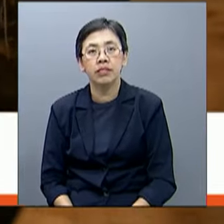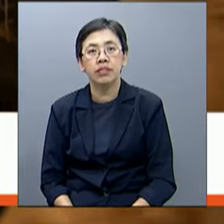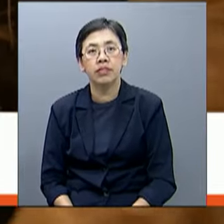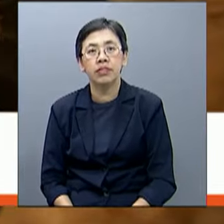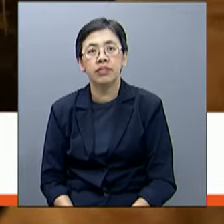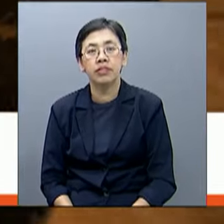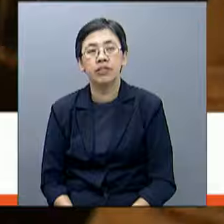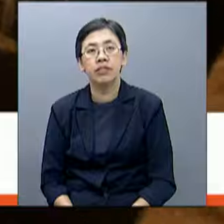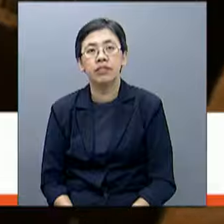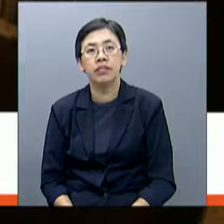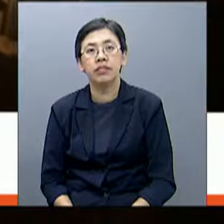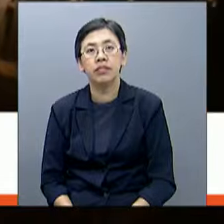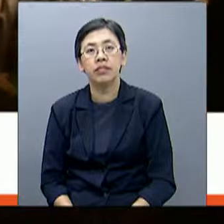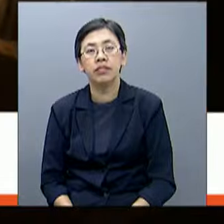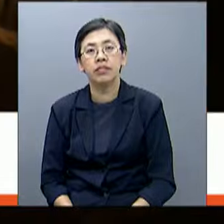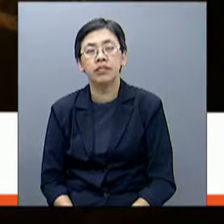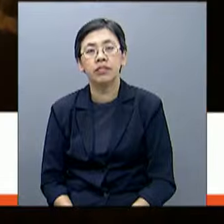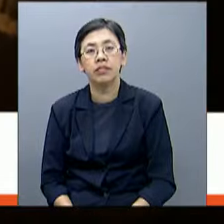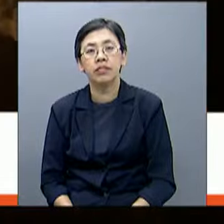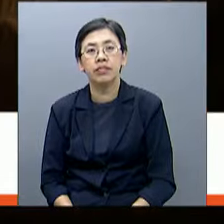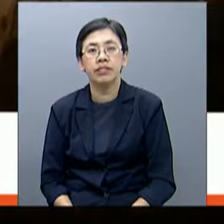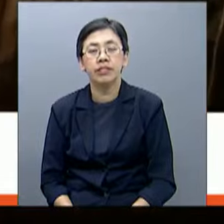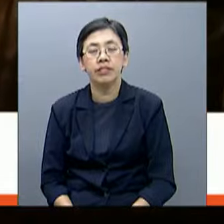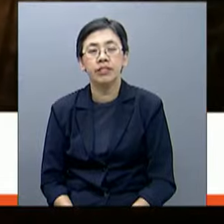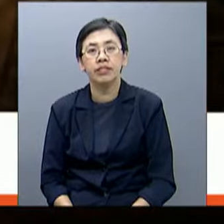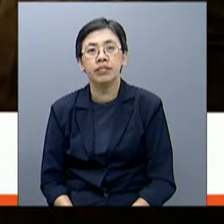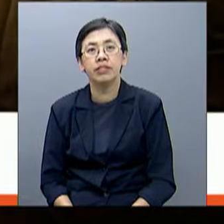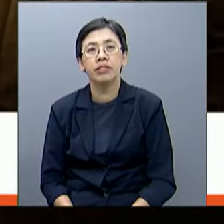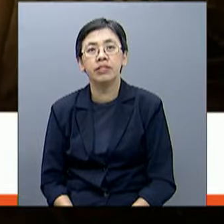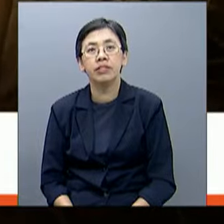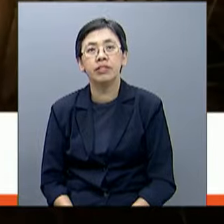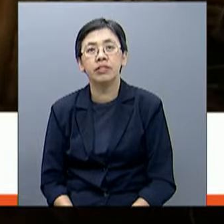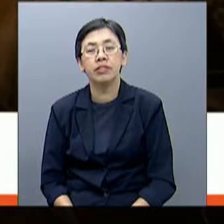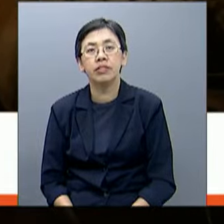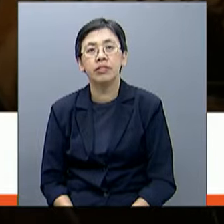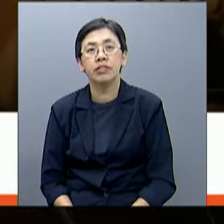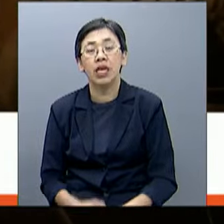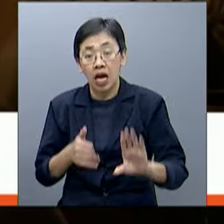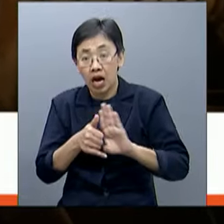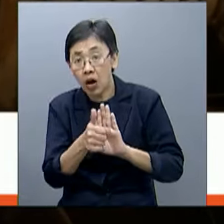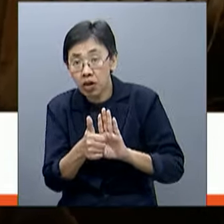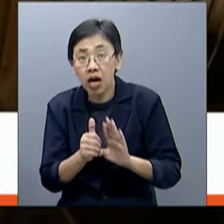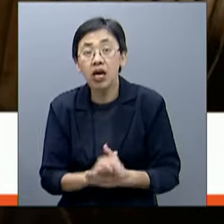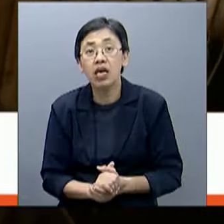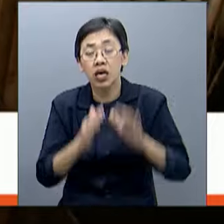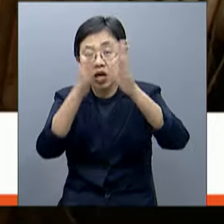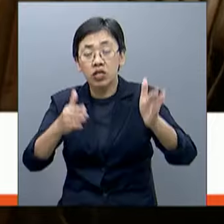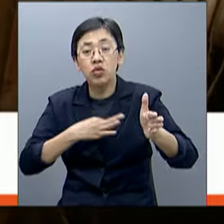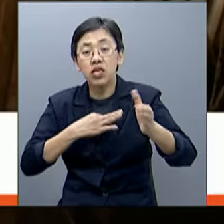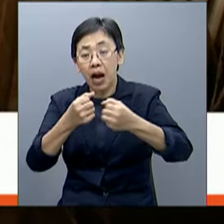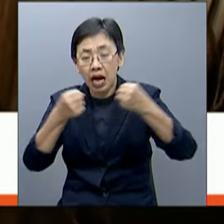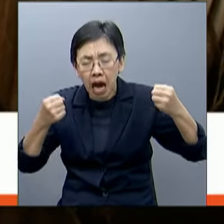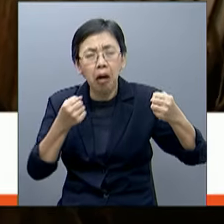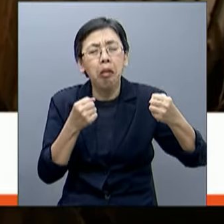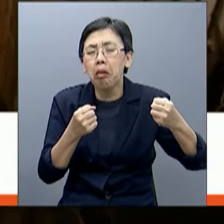ระวังนะลูกระวังค่อยๆเหยียบค่อยๆ ได้ครับต้อง ถ้ามันแน่นจริงๆก็เหยียบมา ก็ได้ไม่ได ้อันนี้ตัวสภาพแม่นี่ไม่ได้เหลืออะไรออกมาสัก